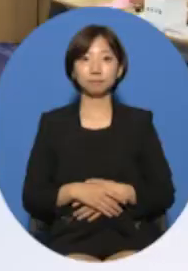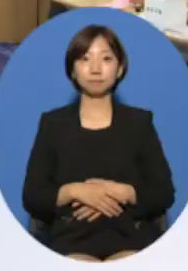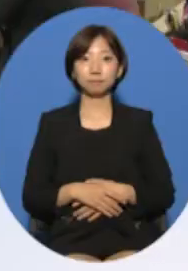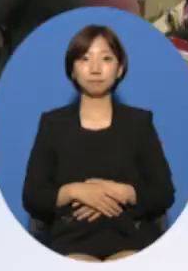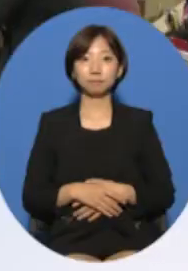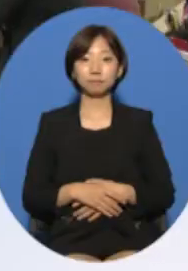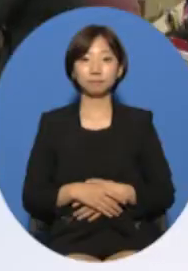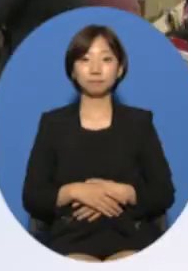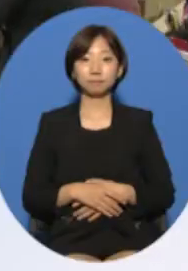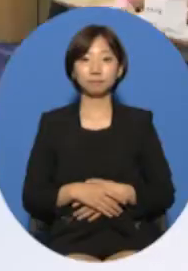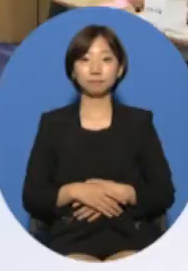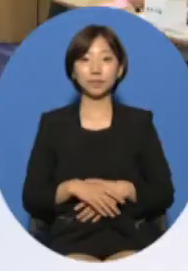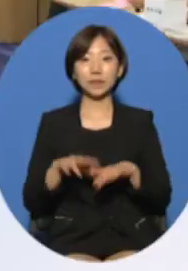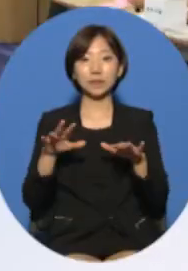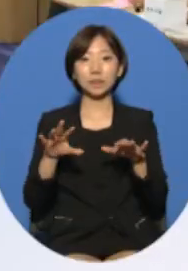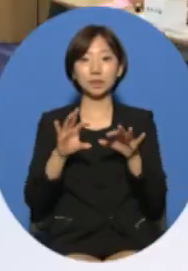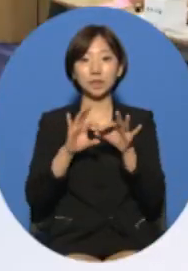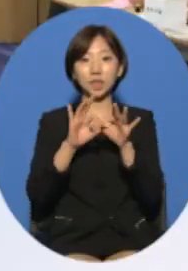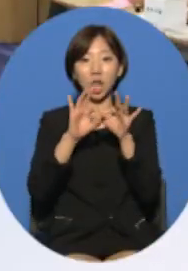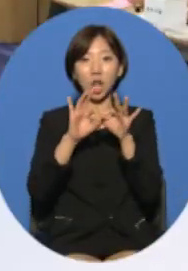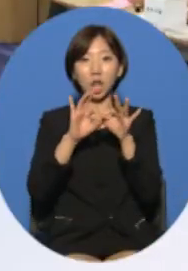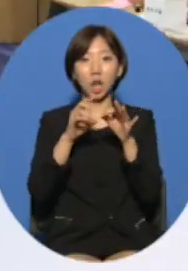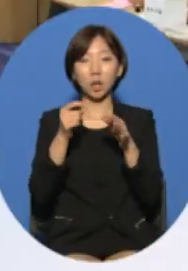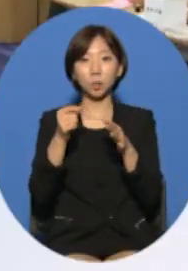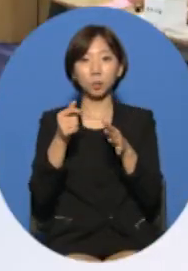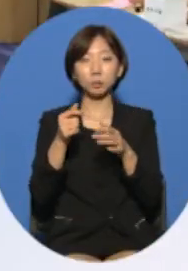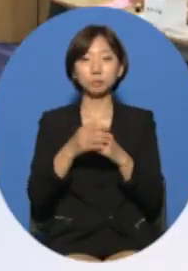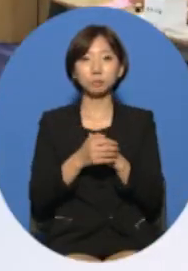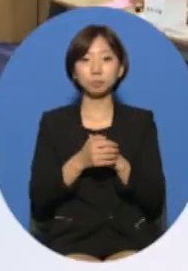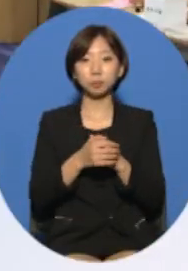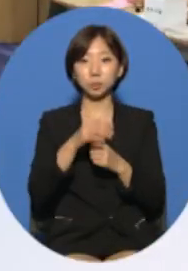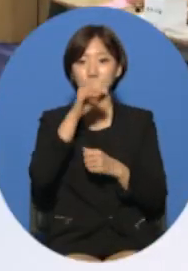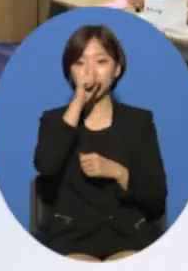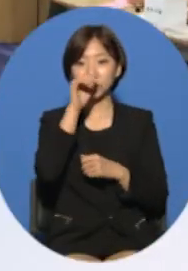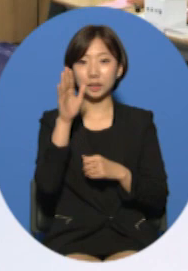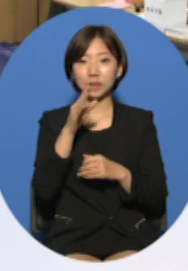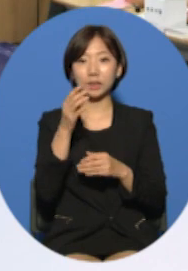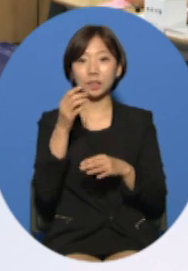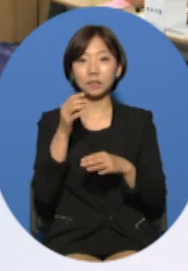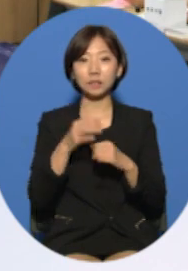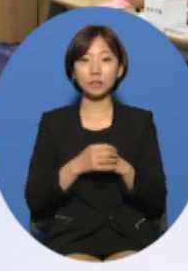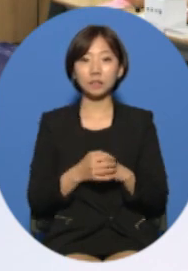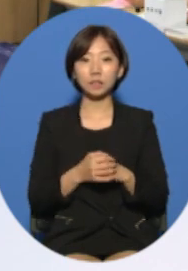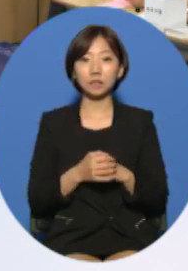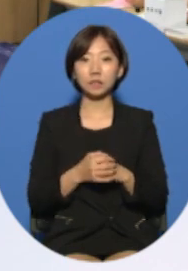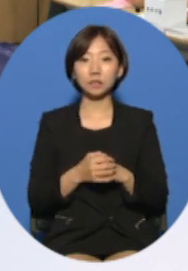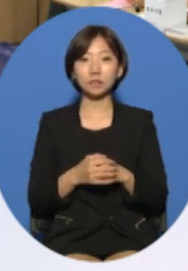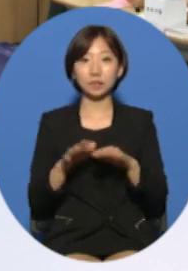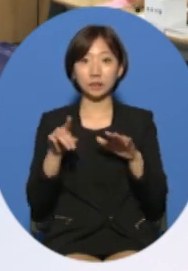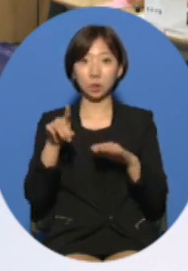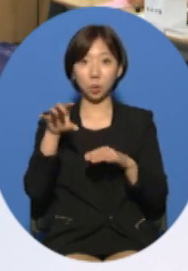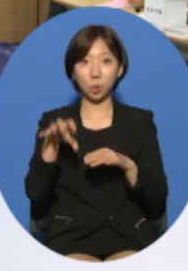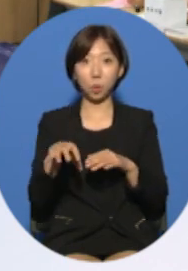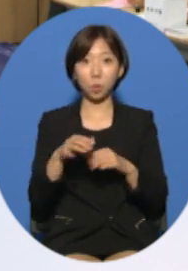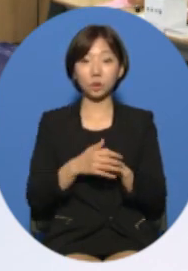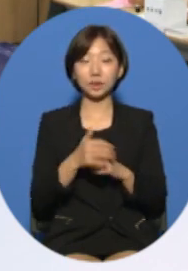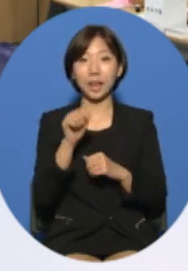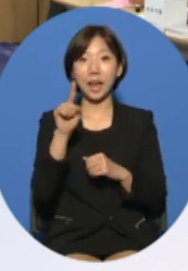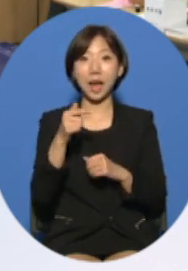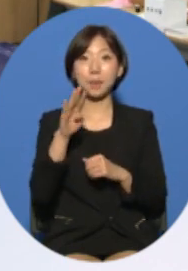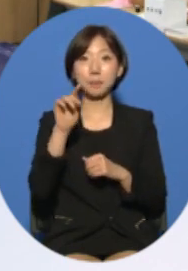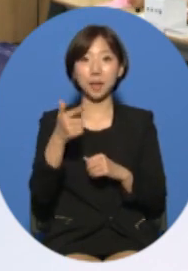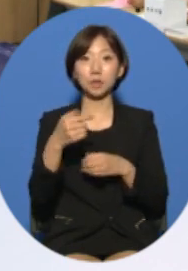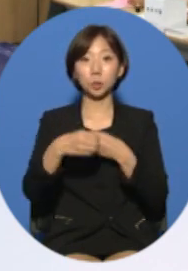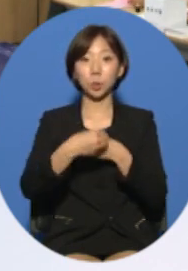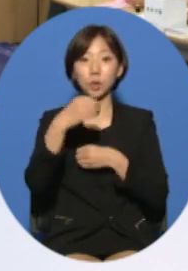아, 지금 연결 상태가 조금 고르지 않은데요. 네. 잠시 후에 저희가 바로 있는 리포터 고아침입니다. 이곳은 한바초등학교에